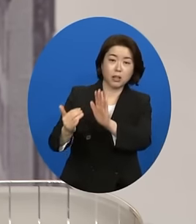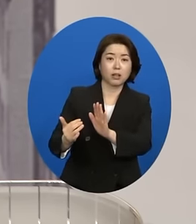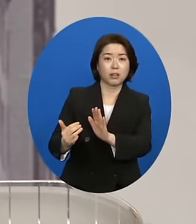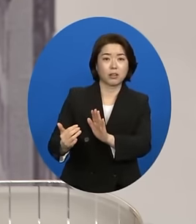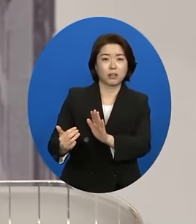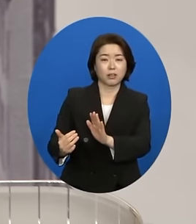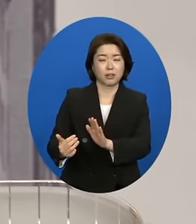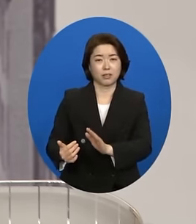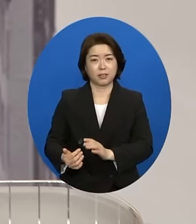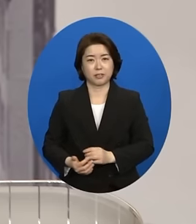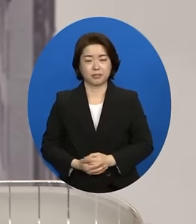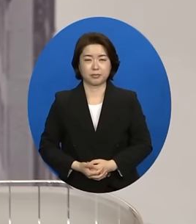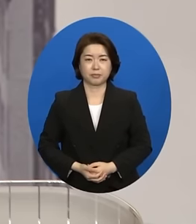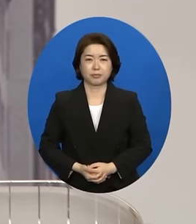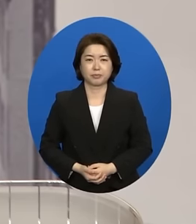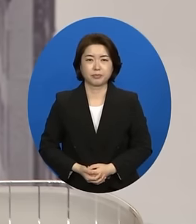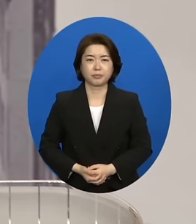겁니다.